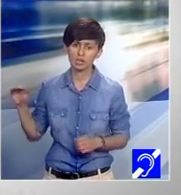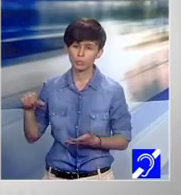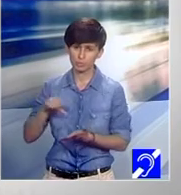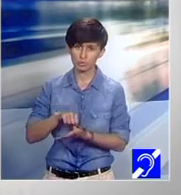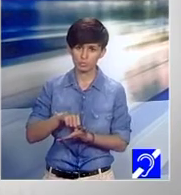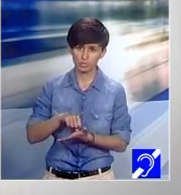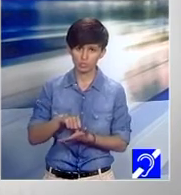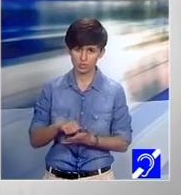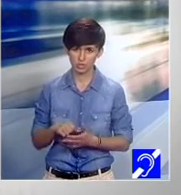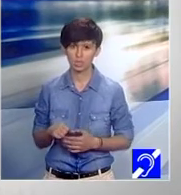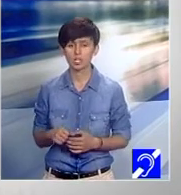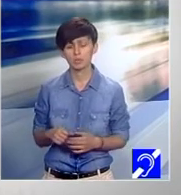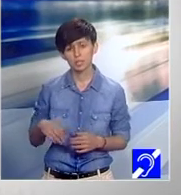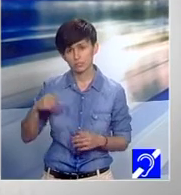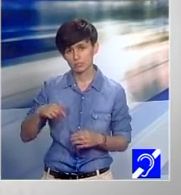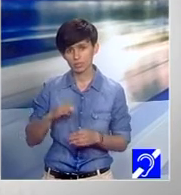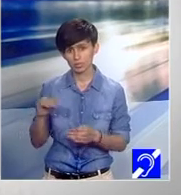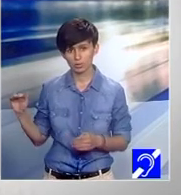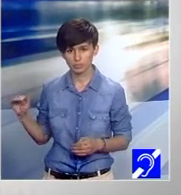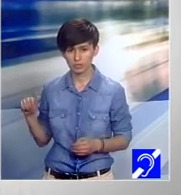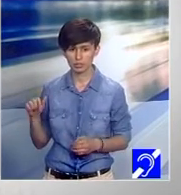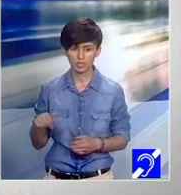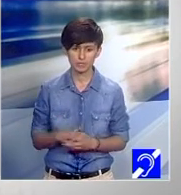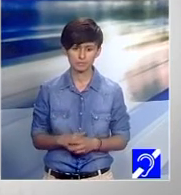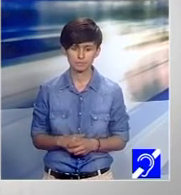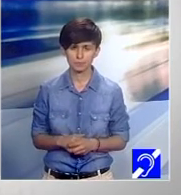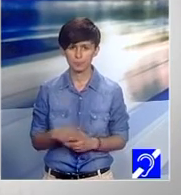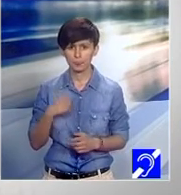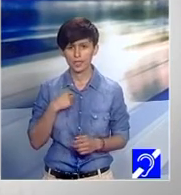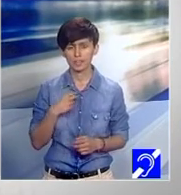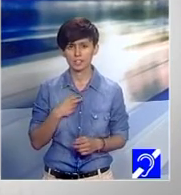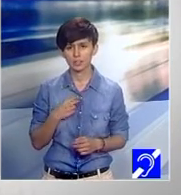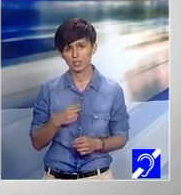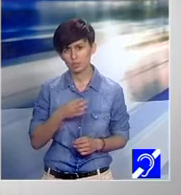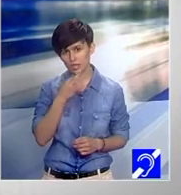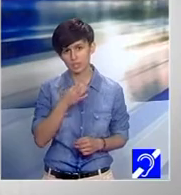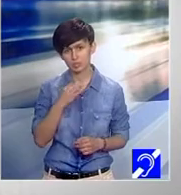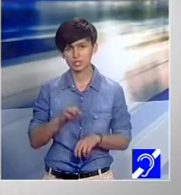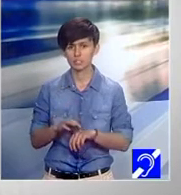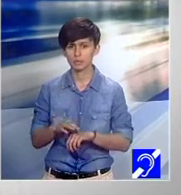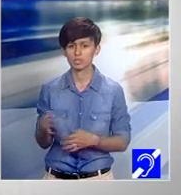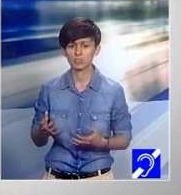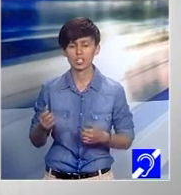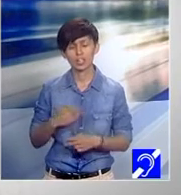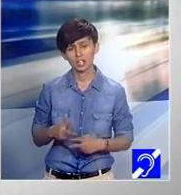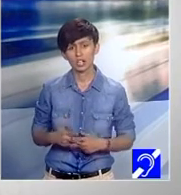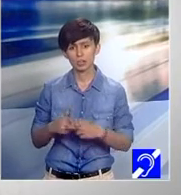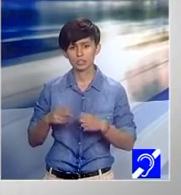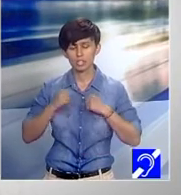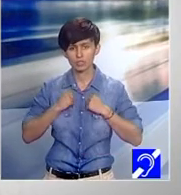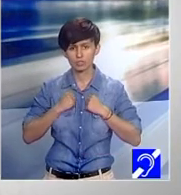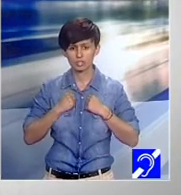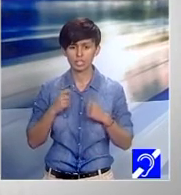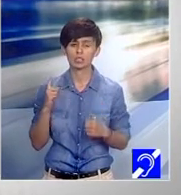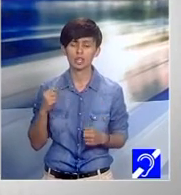fetița. Trebuie să vă spun că am lăudat aici medici, da, care și-au făcut foarte bine treaba, care au ajutat voluntar, care ajută în continuare voluntar. Dar eu